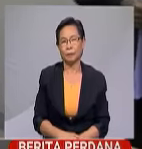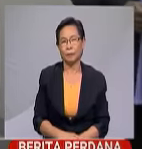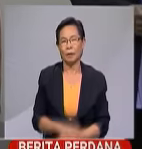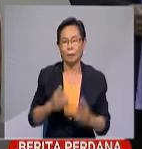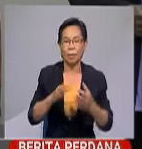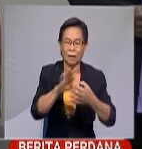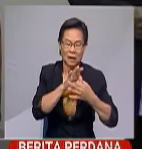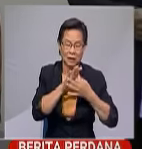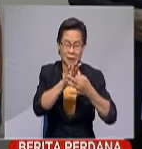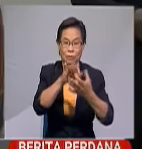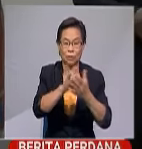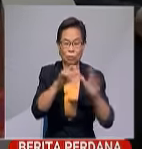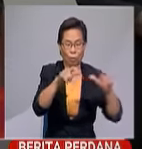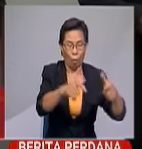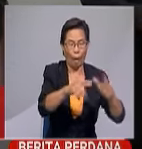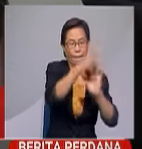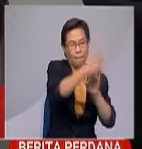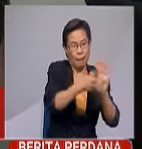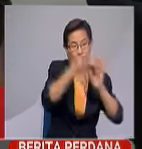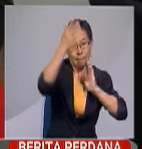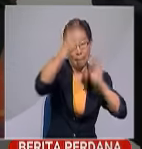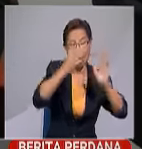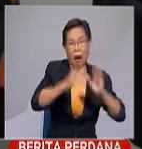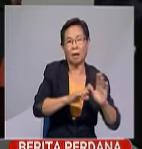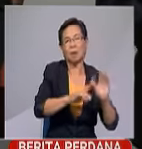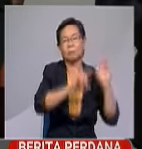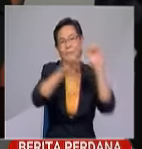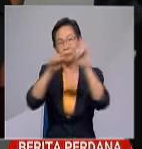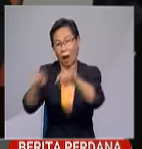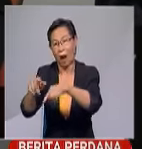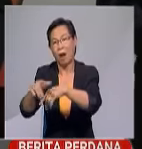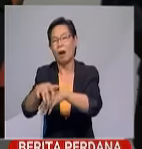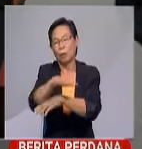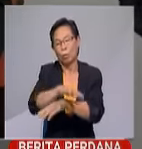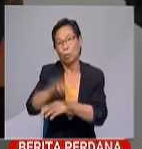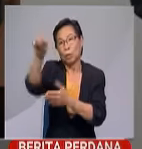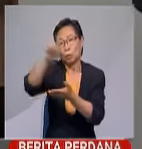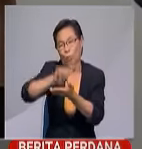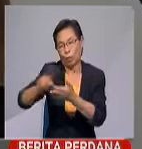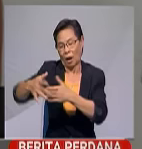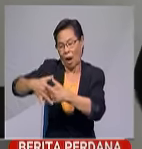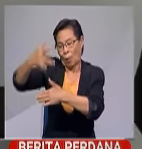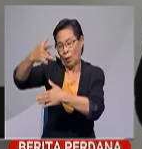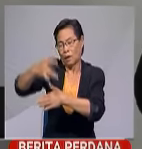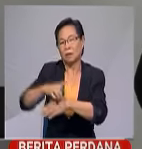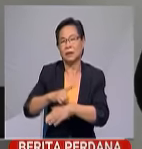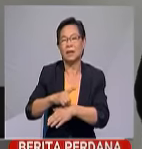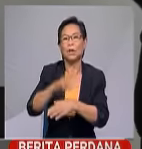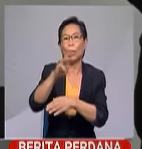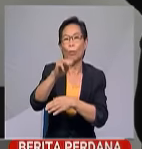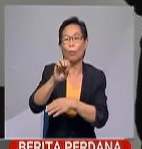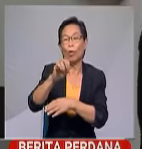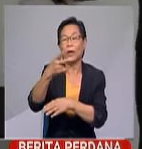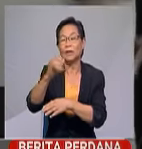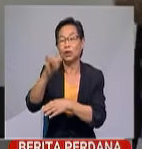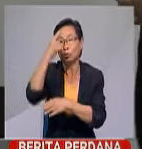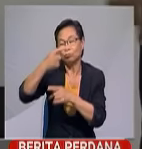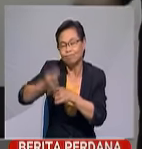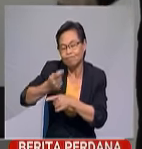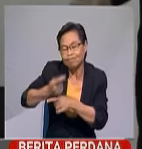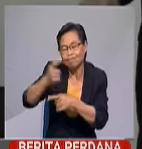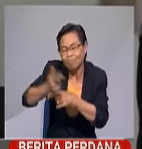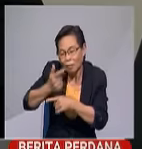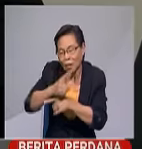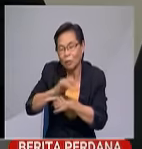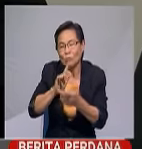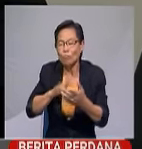Menerusi kerjasama itu, kontinjen Paralimpik Malaysia akan berkampung sekurang-kurangnya seminggu awal di Moishi bagi menjalani latihan dan